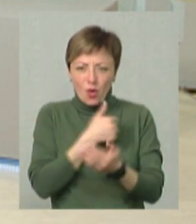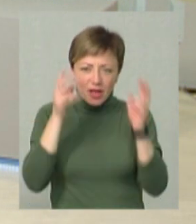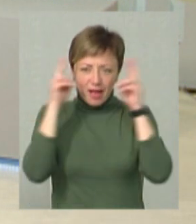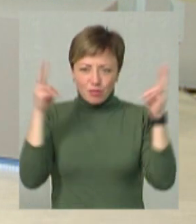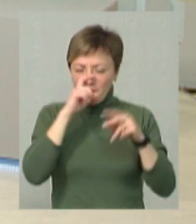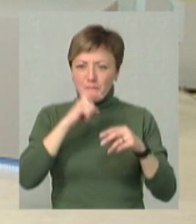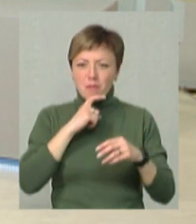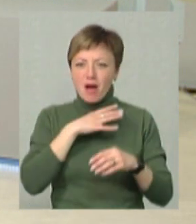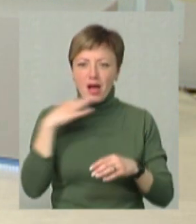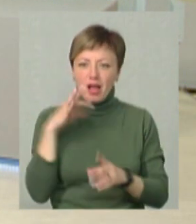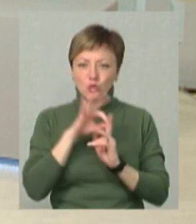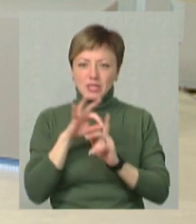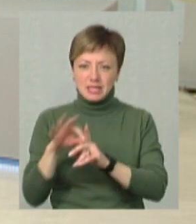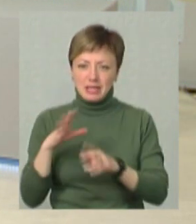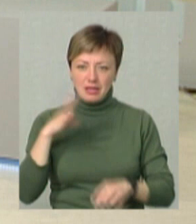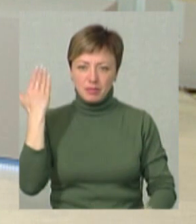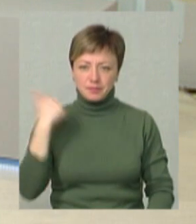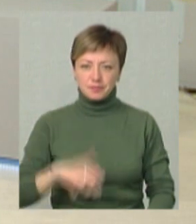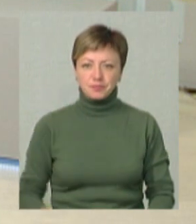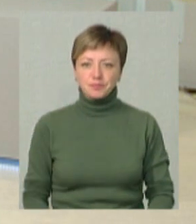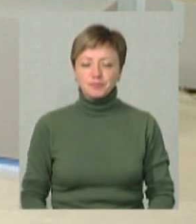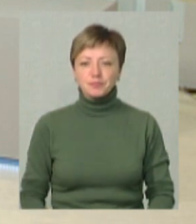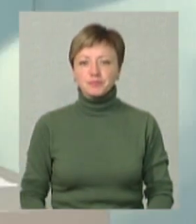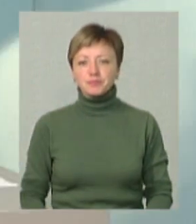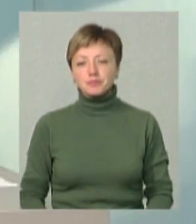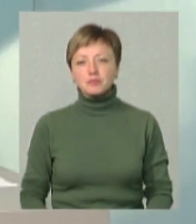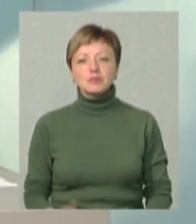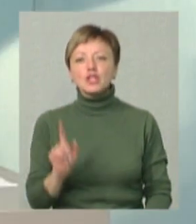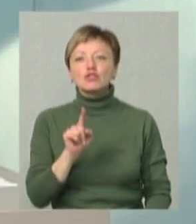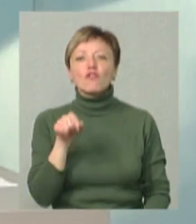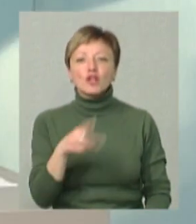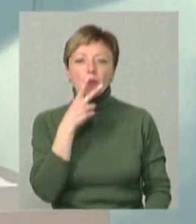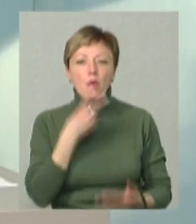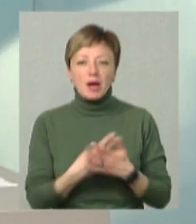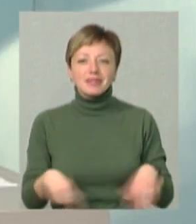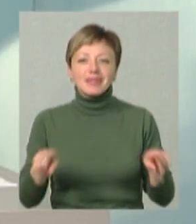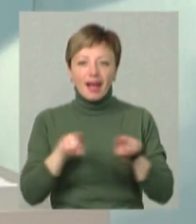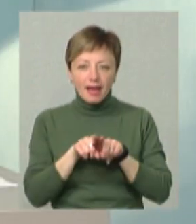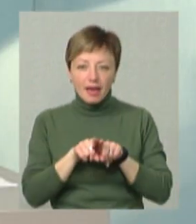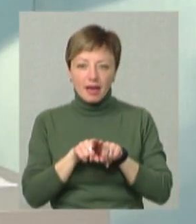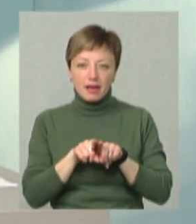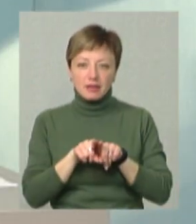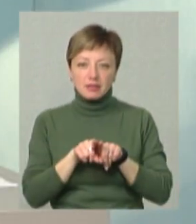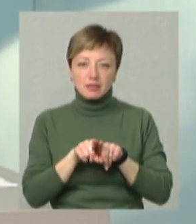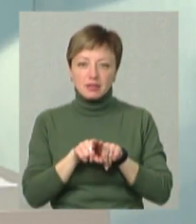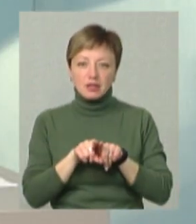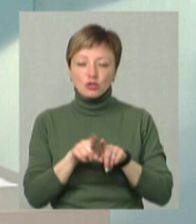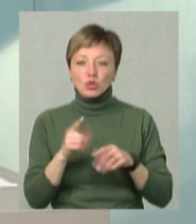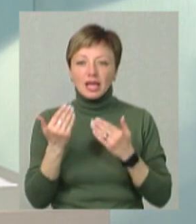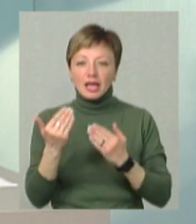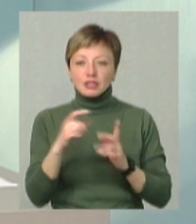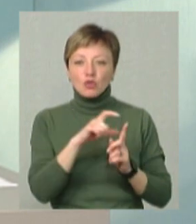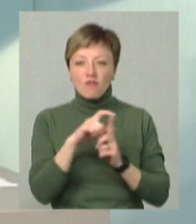у них багато цілей ставилося. Що вони побачили таке, що, за їх